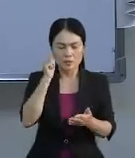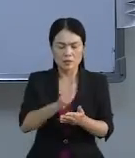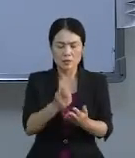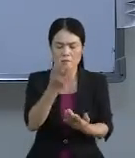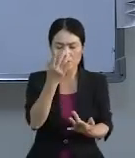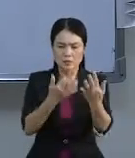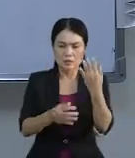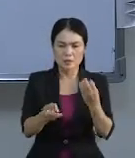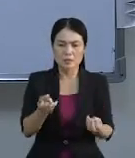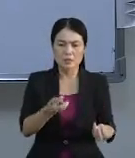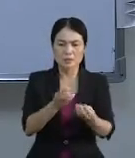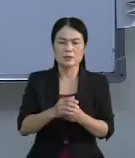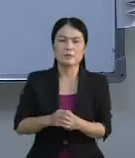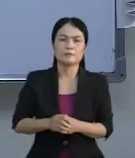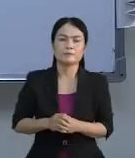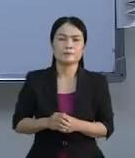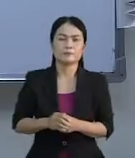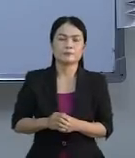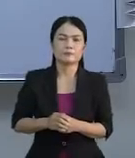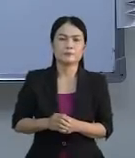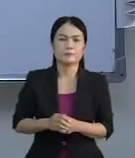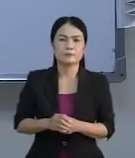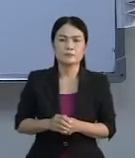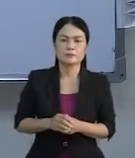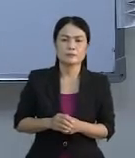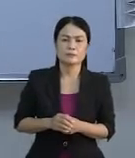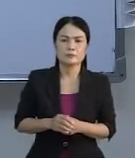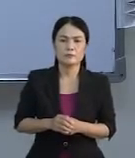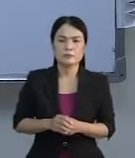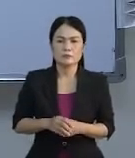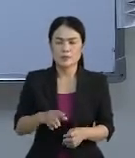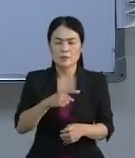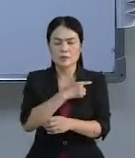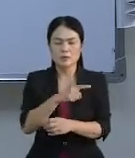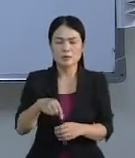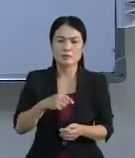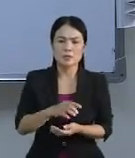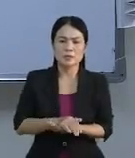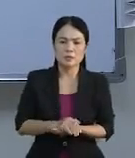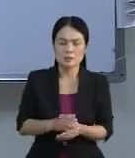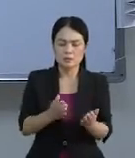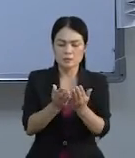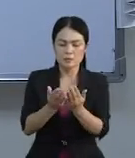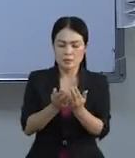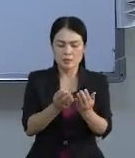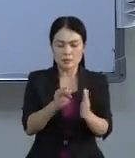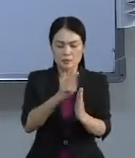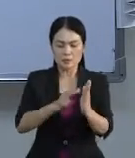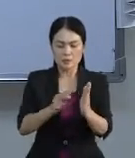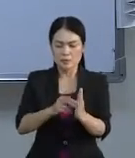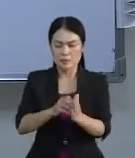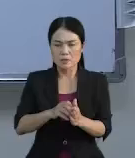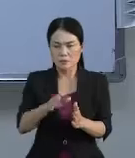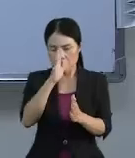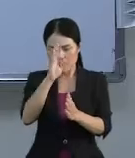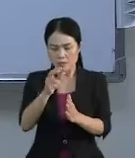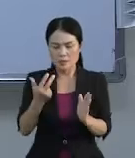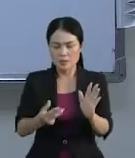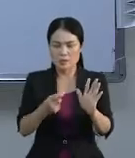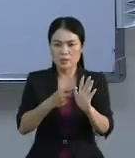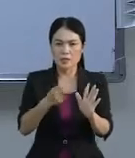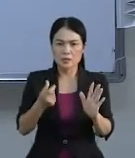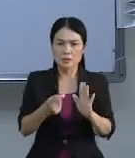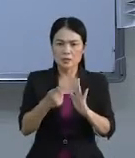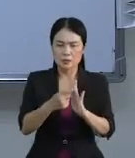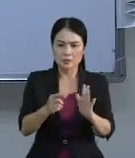จัดดัดเสร์บานจึงยื่นบานอานแต่เลยอัตบัติตาถาโดนิทังออกนิรุห